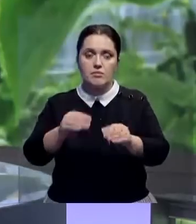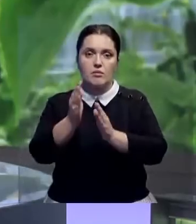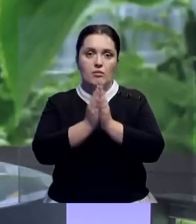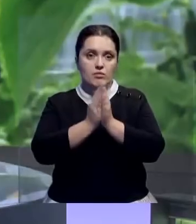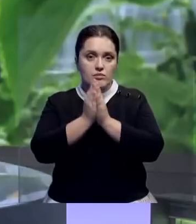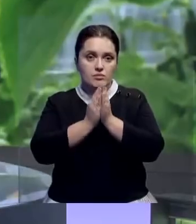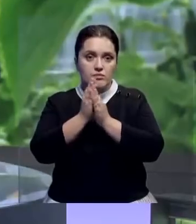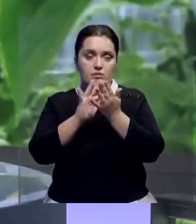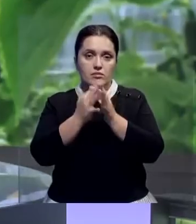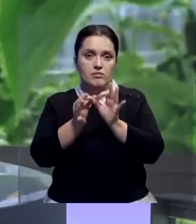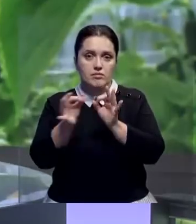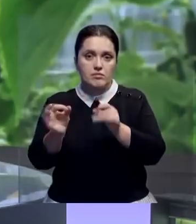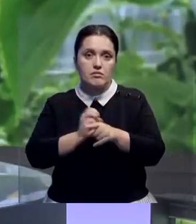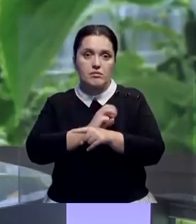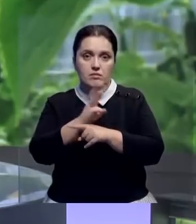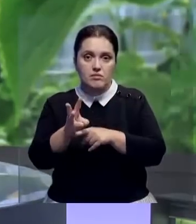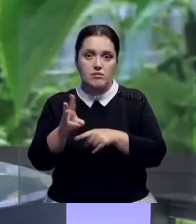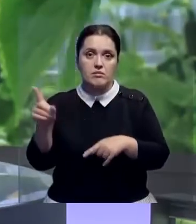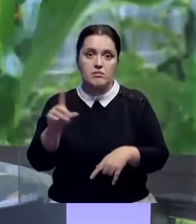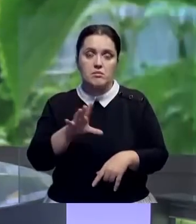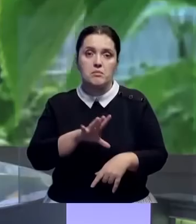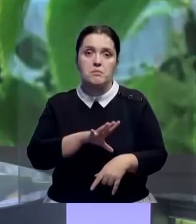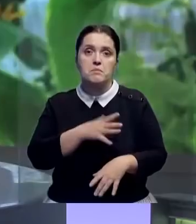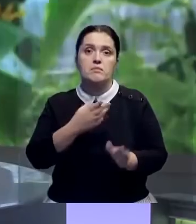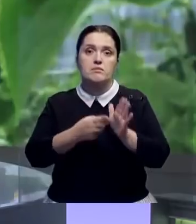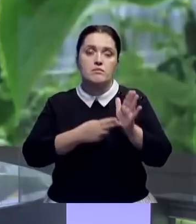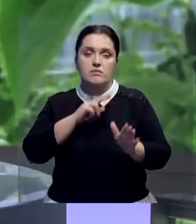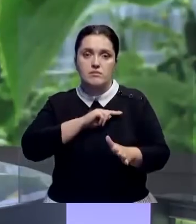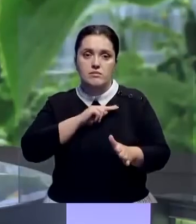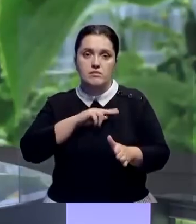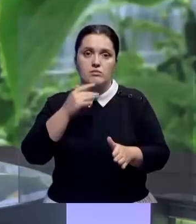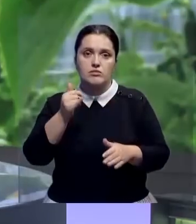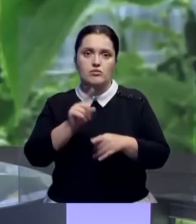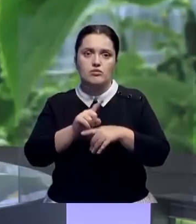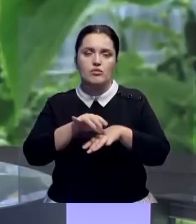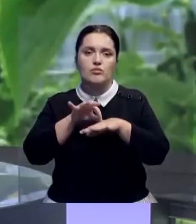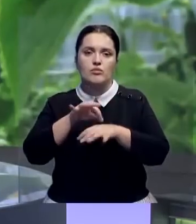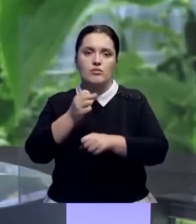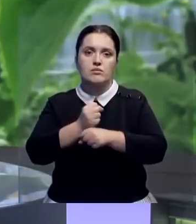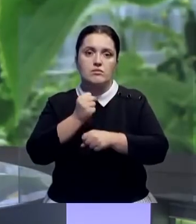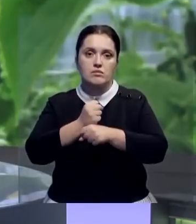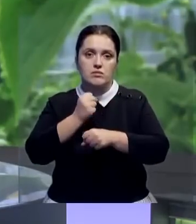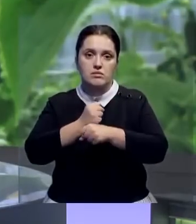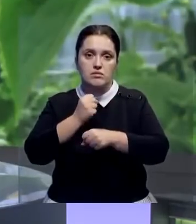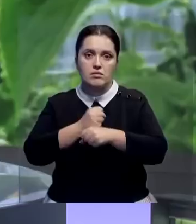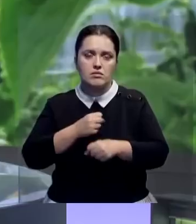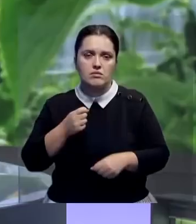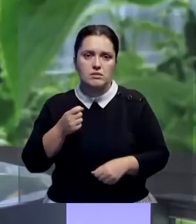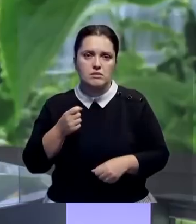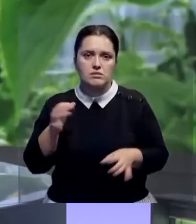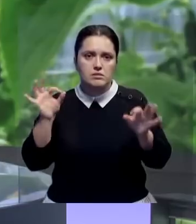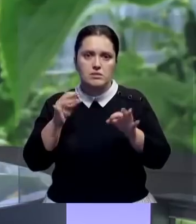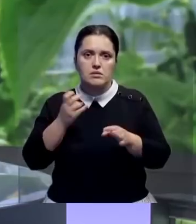сразу несколько населенных пунктов. А еще бывший путеец занимается кожевенным производством и говорит, что никогда не